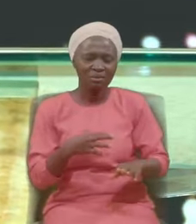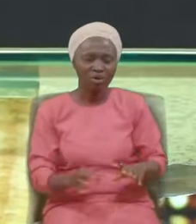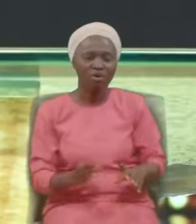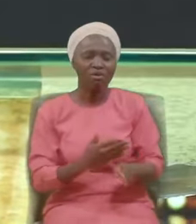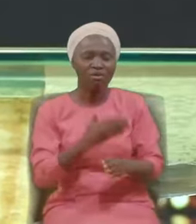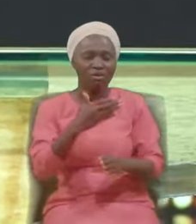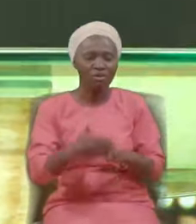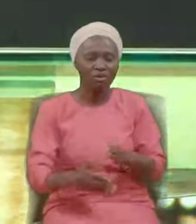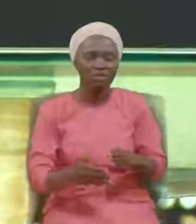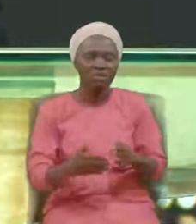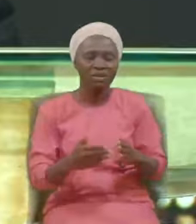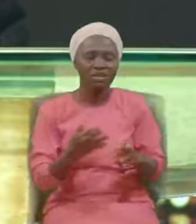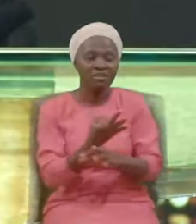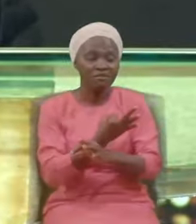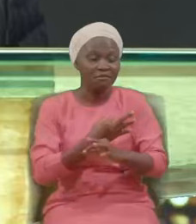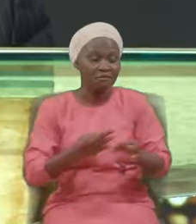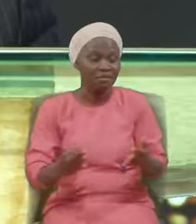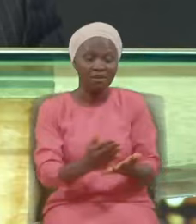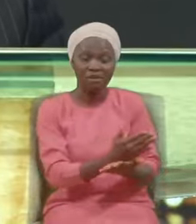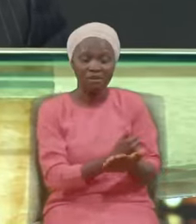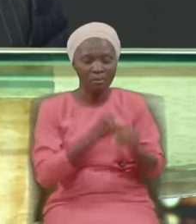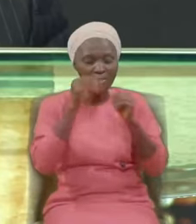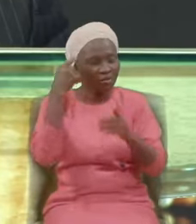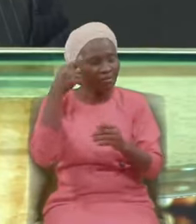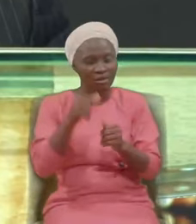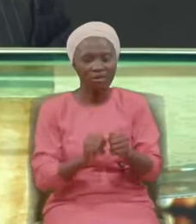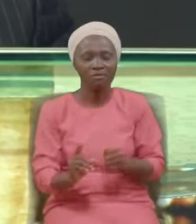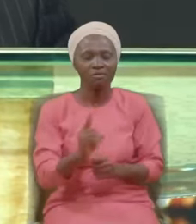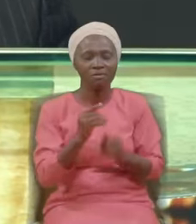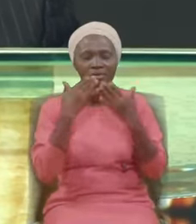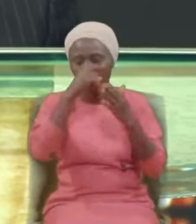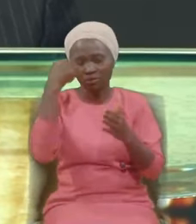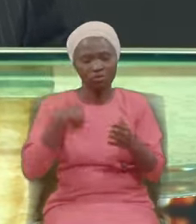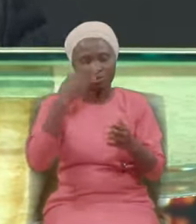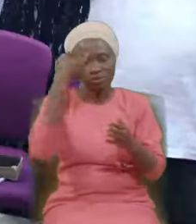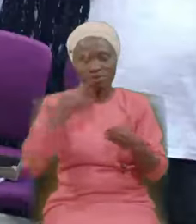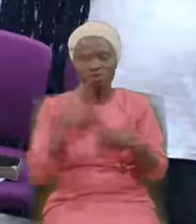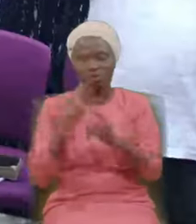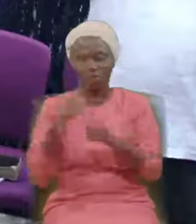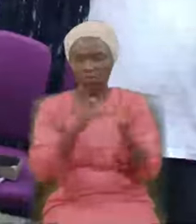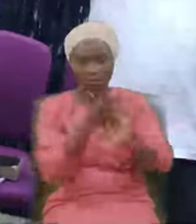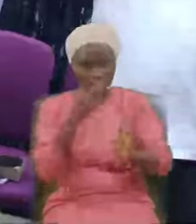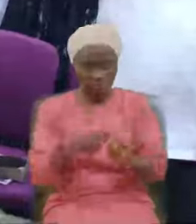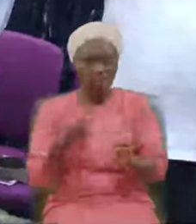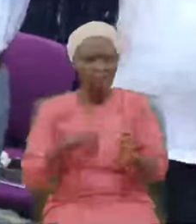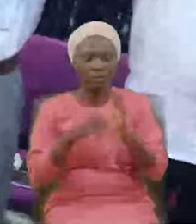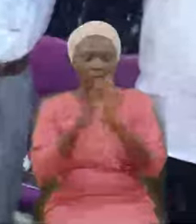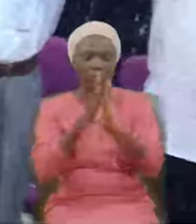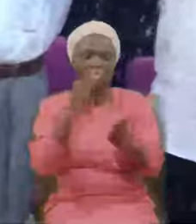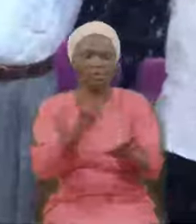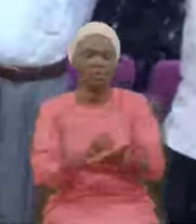guérison totale pour tous. Nous te remercions parce que nous savons que tu as exaucé. Au nom de Jésus,